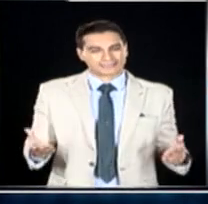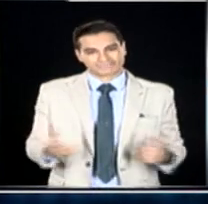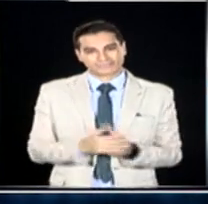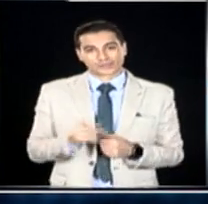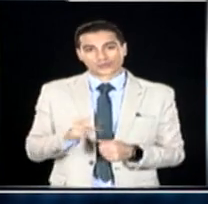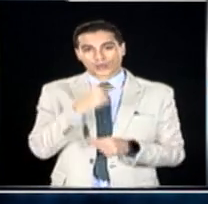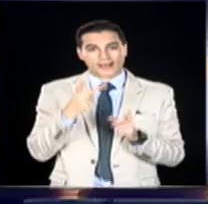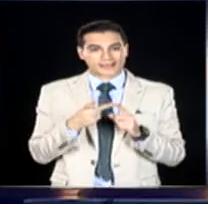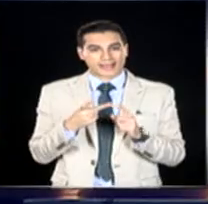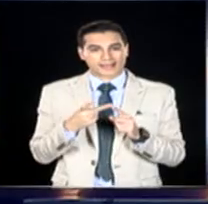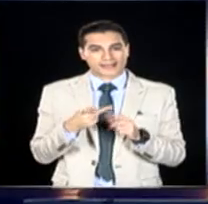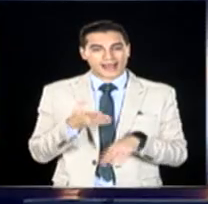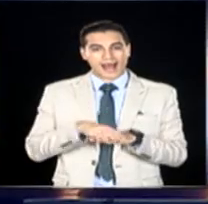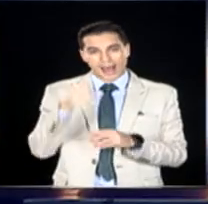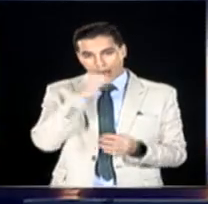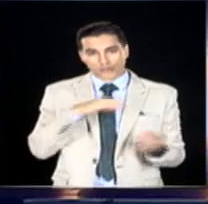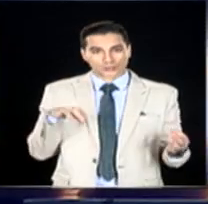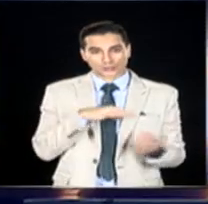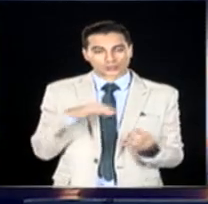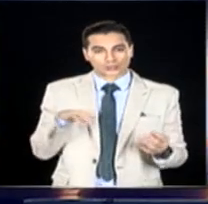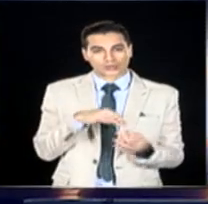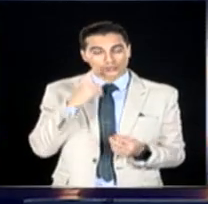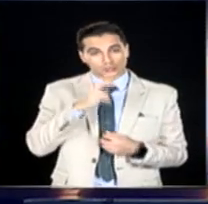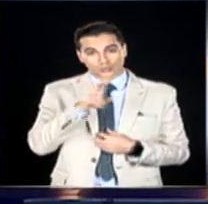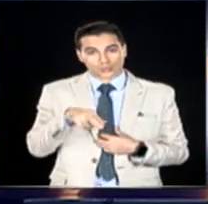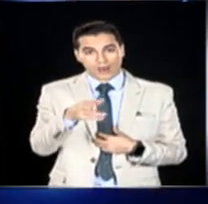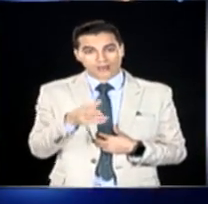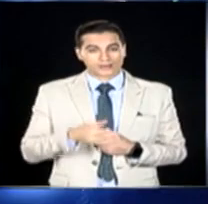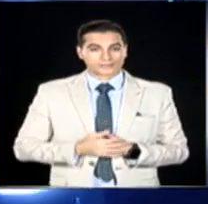السؤال الثاني، أغاني وموسيقى، والسؤال هو: